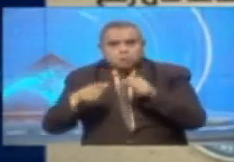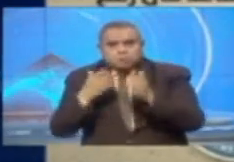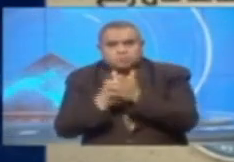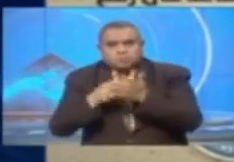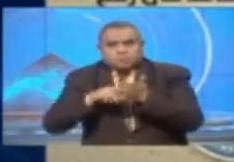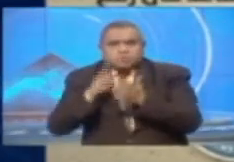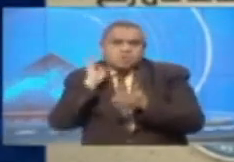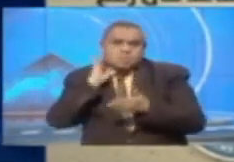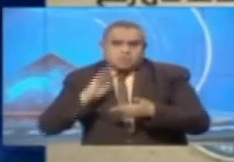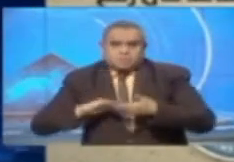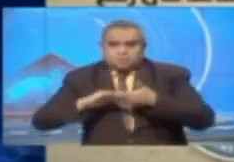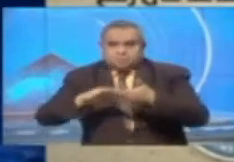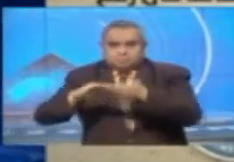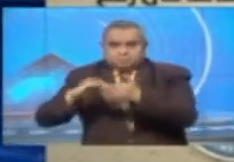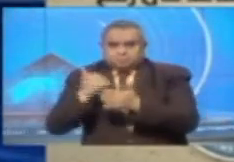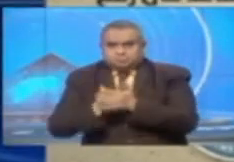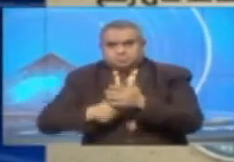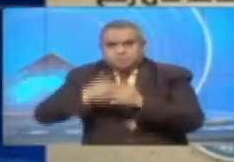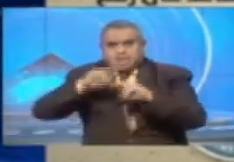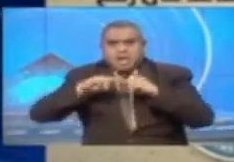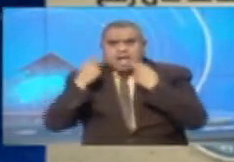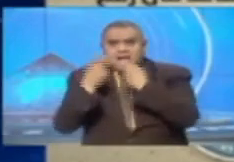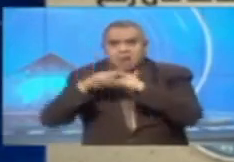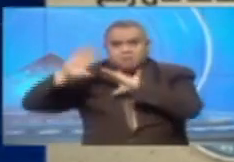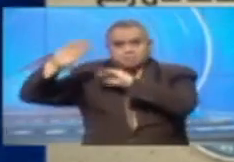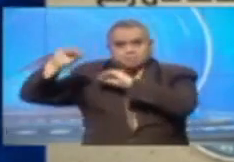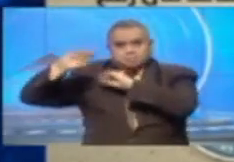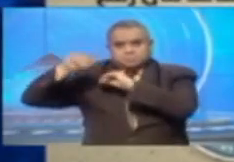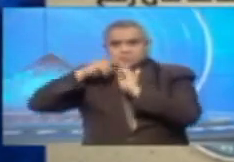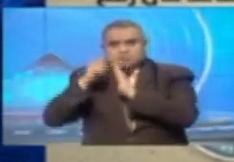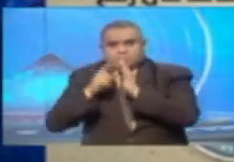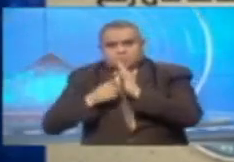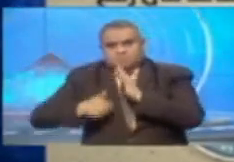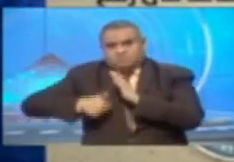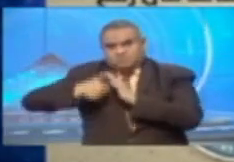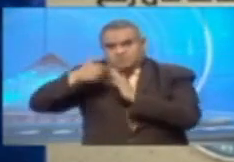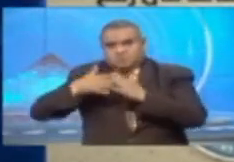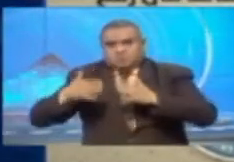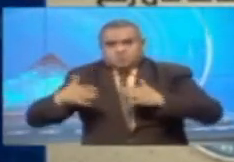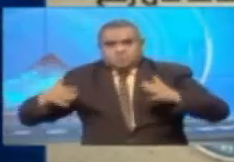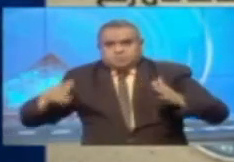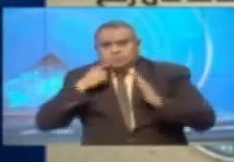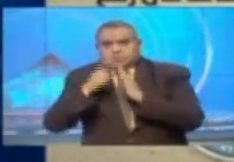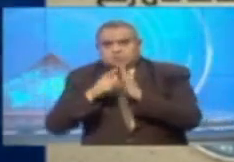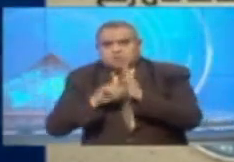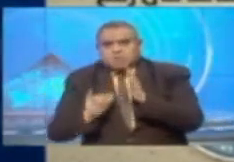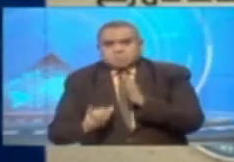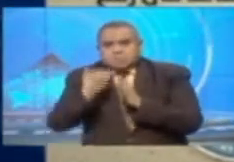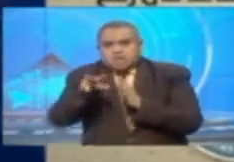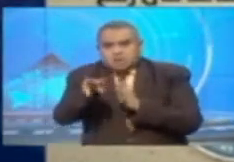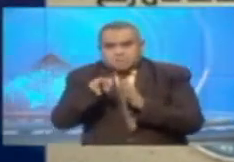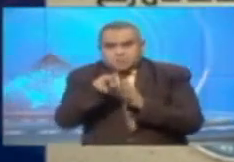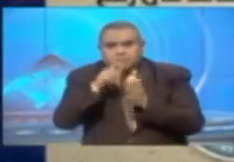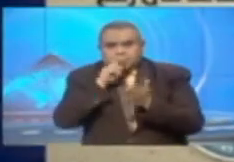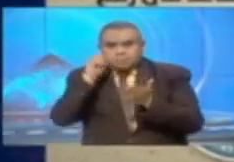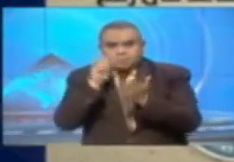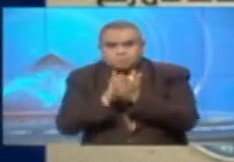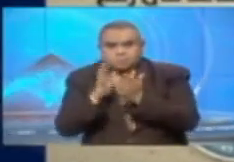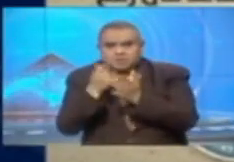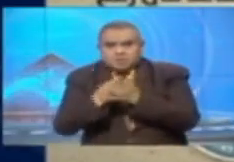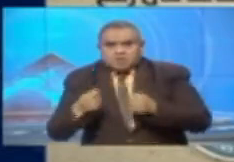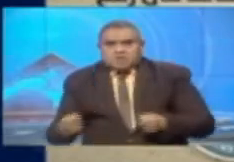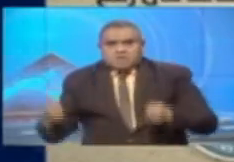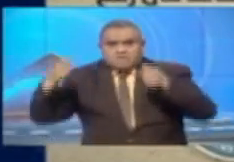بما يتوافق مع أفضل الممارسات العالمية على نحو الذي يسهم في توسيع القاعدة الضريبية دون الاعتماد على